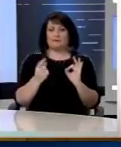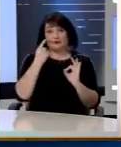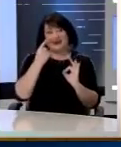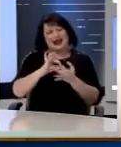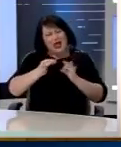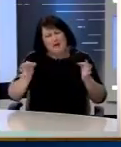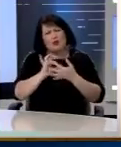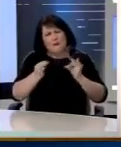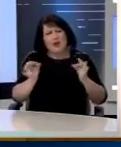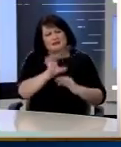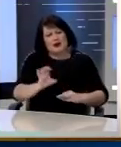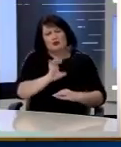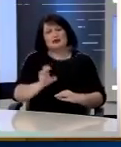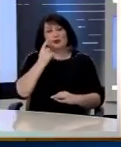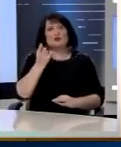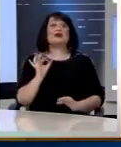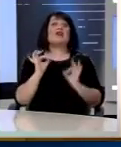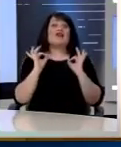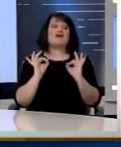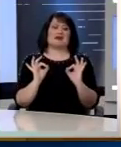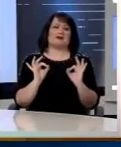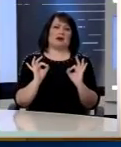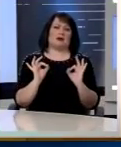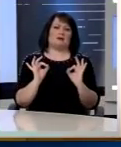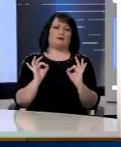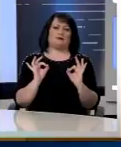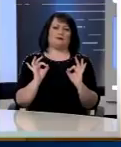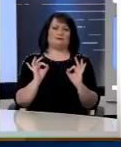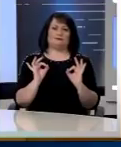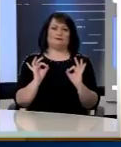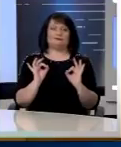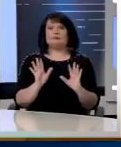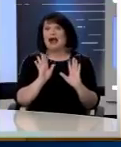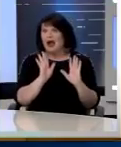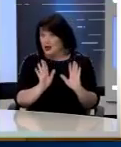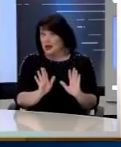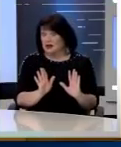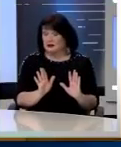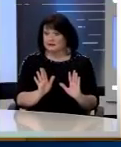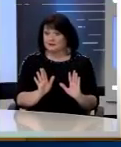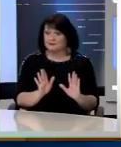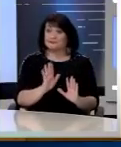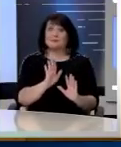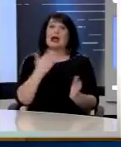εξαντλώ. Το εξαντλώ, κυρίες και κύριοι συνάδελφοι. Αλλά